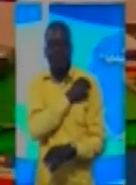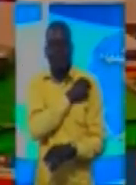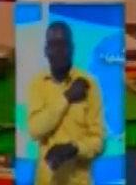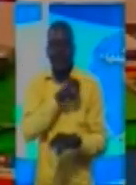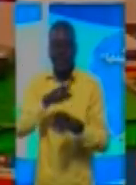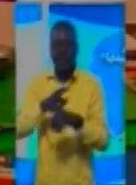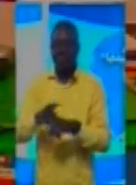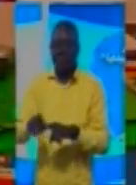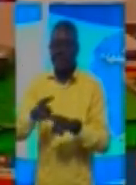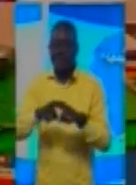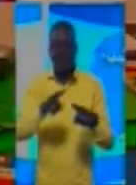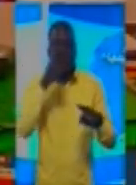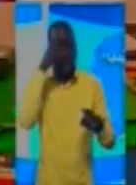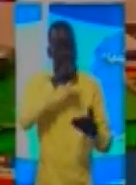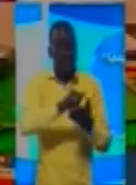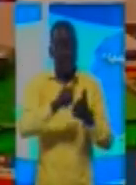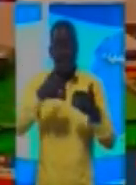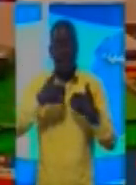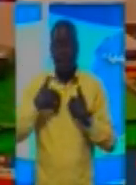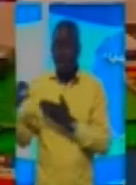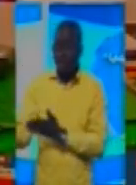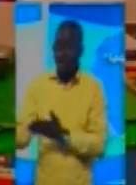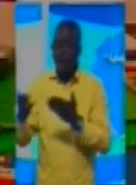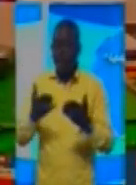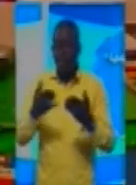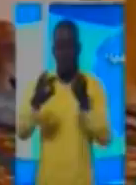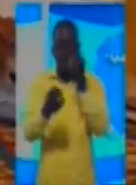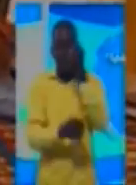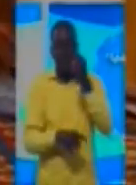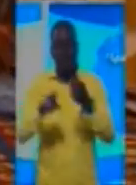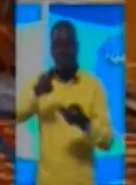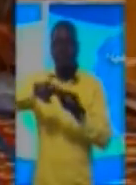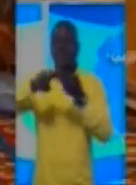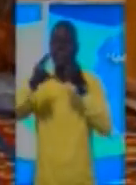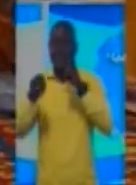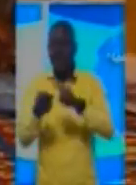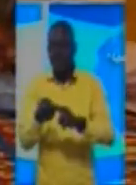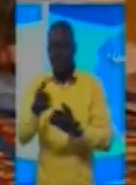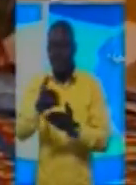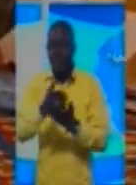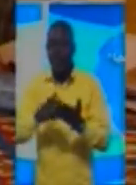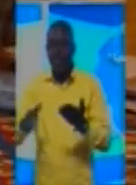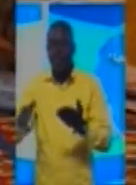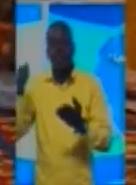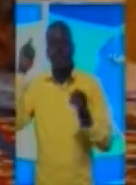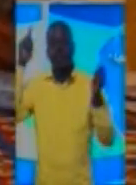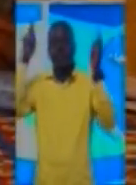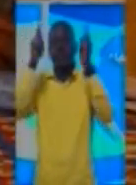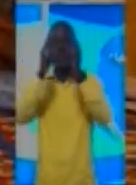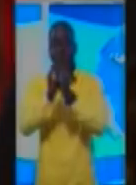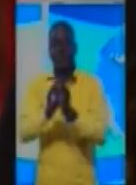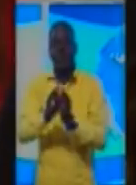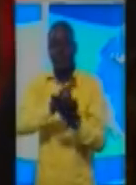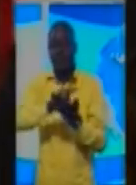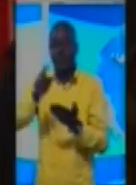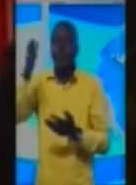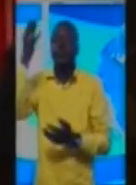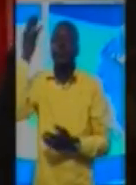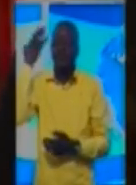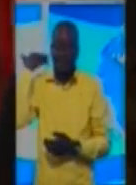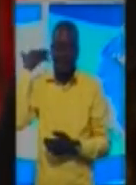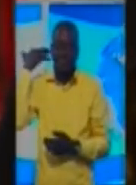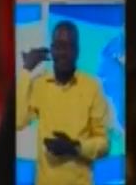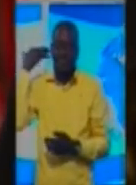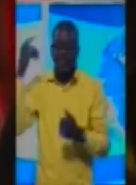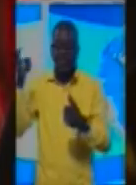les différentes péripéties ayant abouti à la sanction de leurs camarades du parti lors du congrès extraordinaire du week-end écoulé.